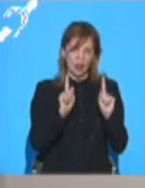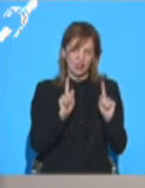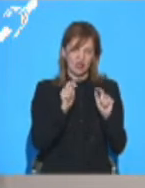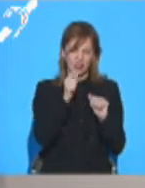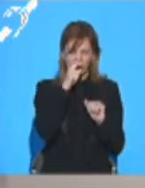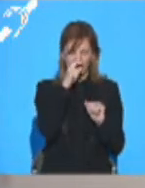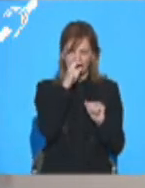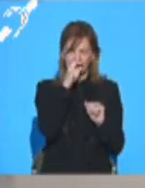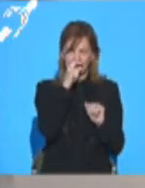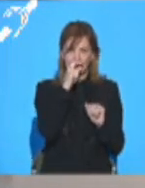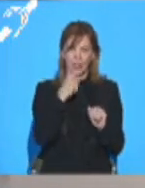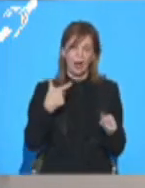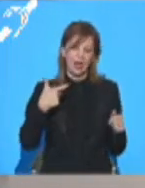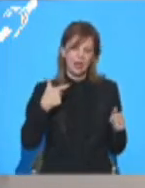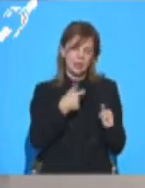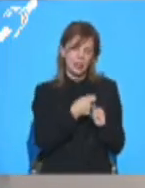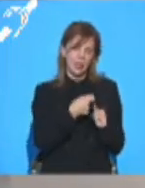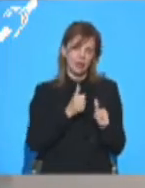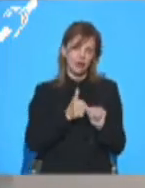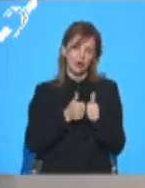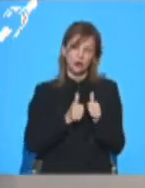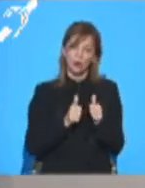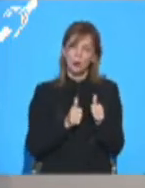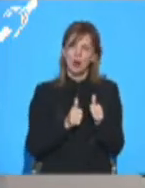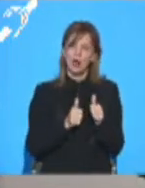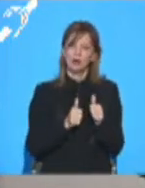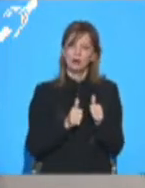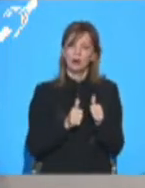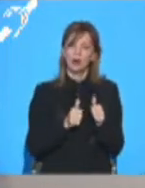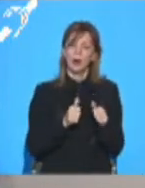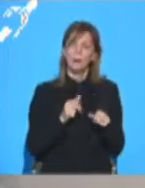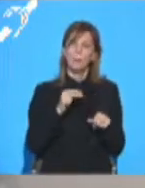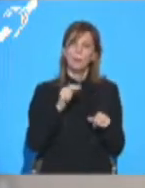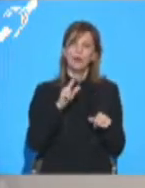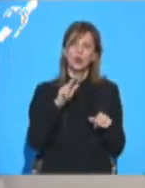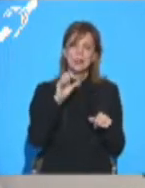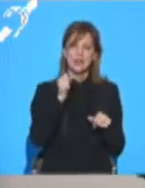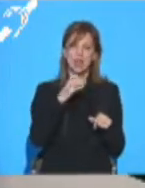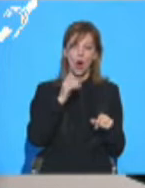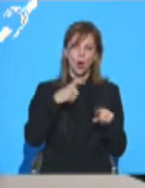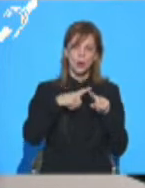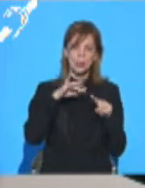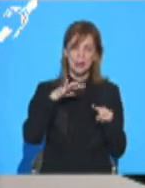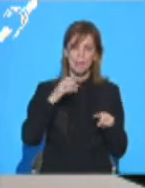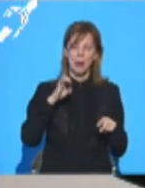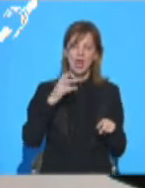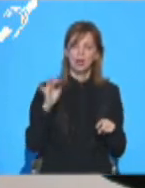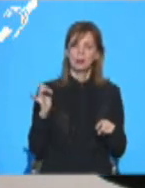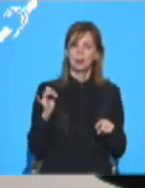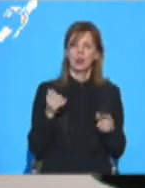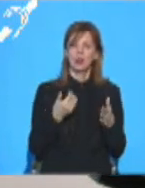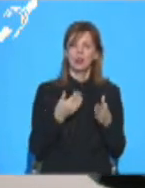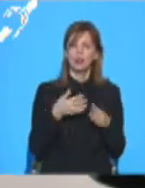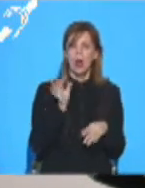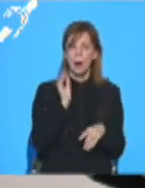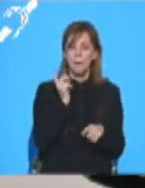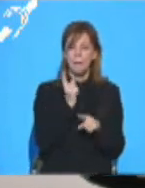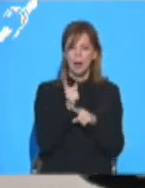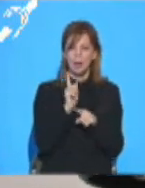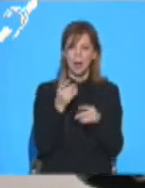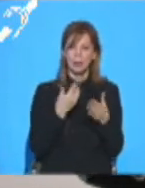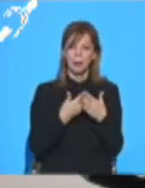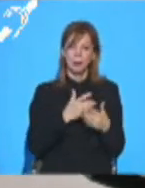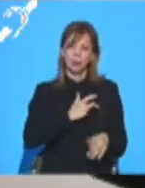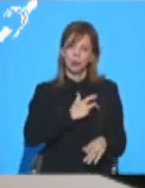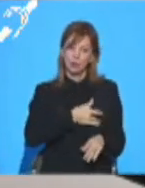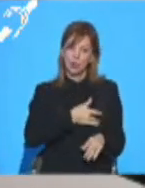injectomate, seringe automate, avem de asemenea pulsoximetre mobile, avem aparat de măsurare a debitului cardiac minim invaziv, avem